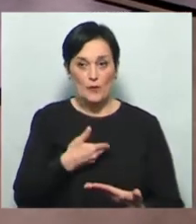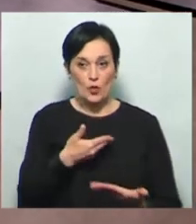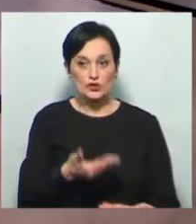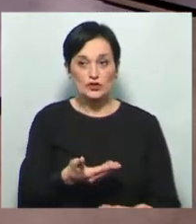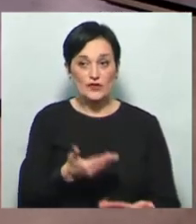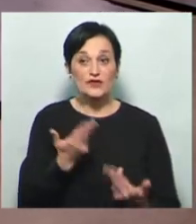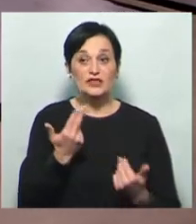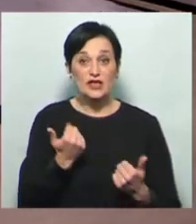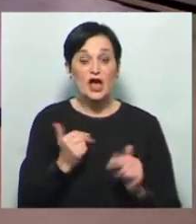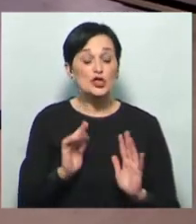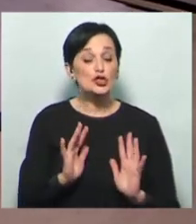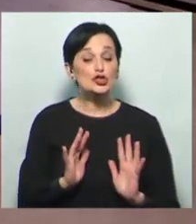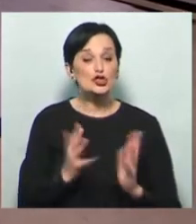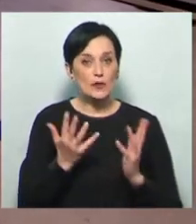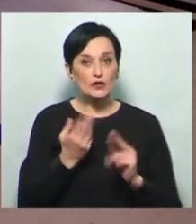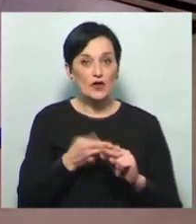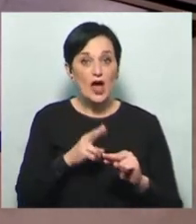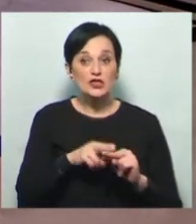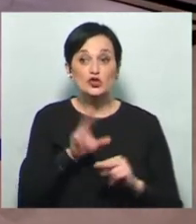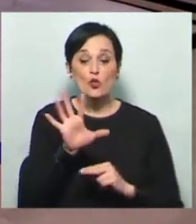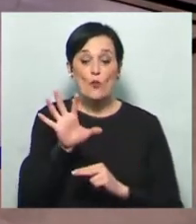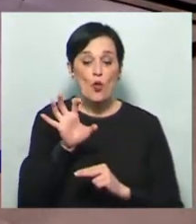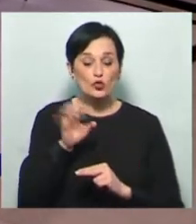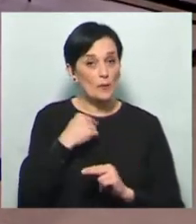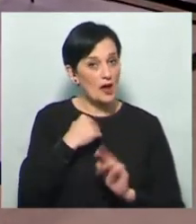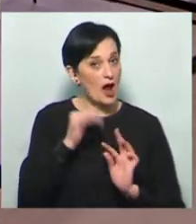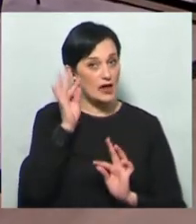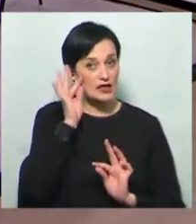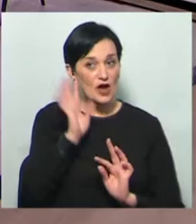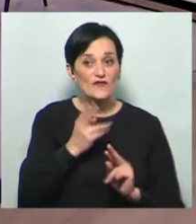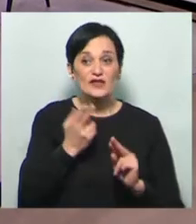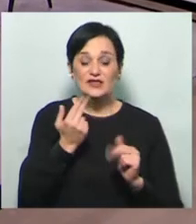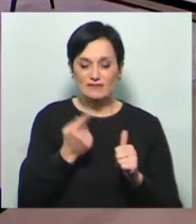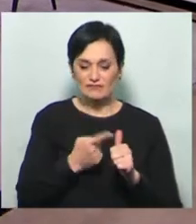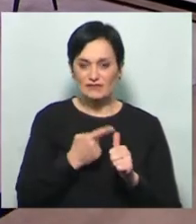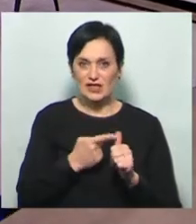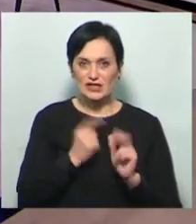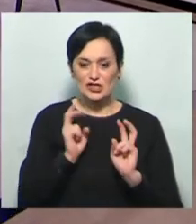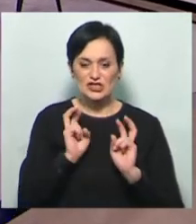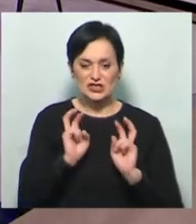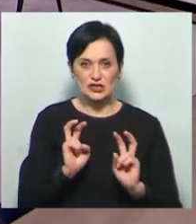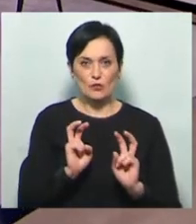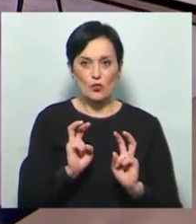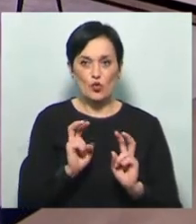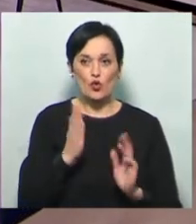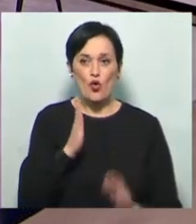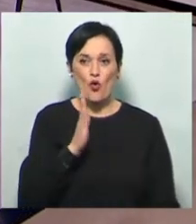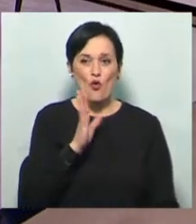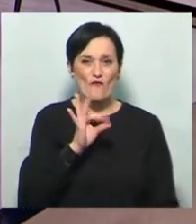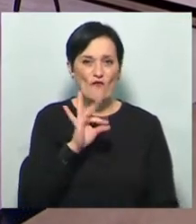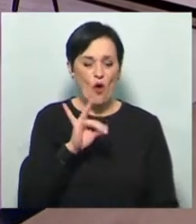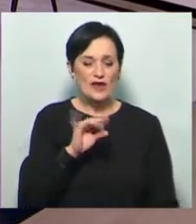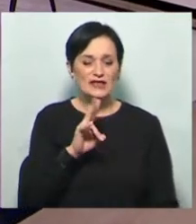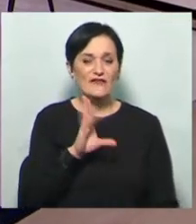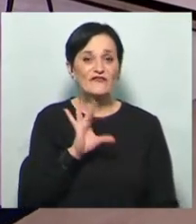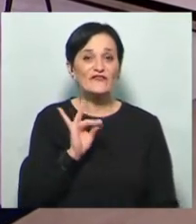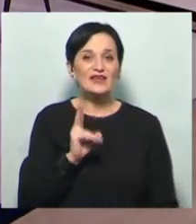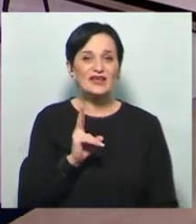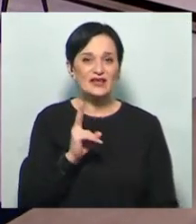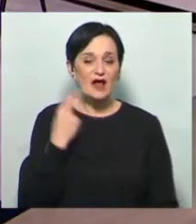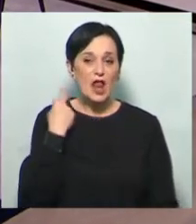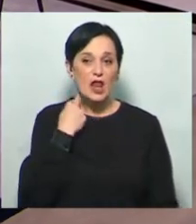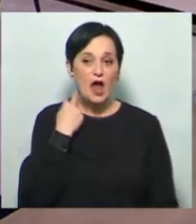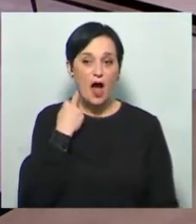და შემთხვევით არ გავიხსენეთ ეს ფოტო და ის სიმბოლო, რომელიც Wayne Weeks, ანუ